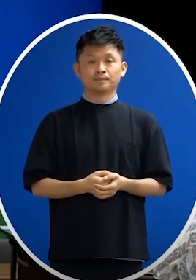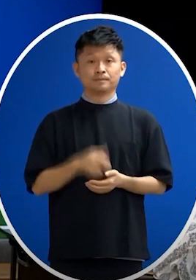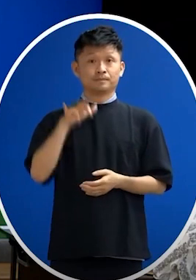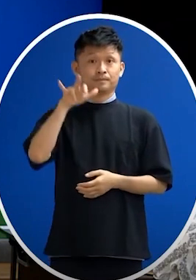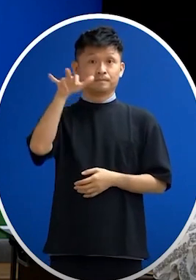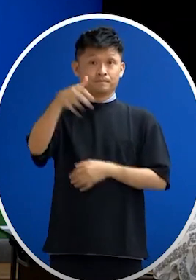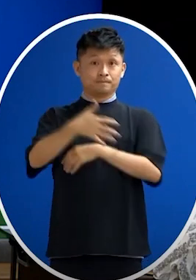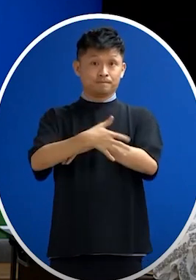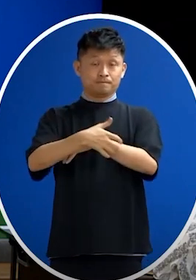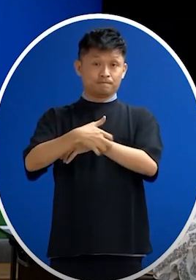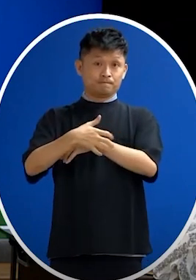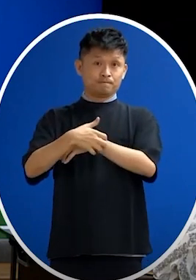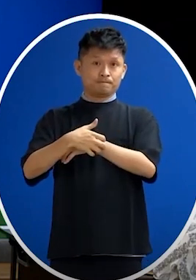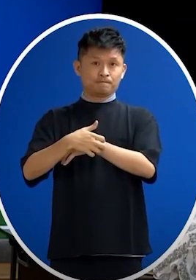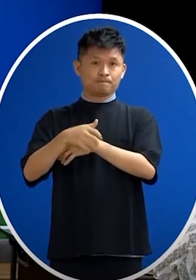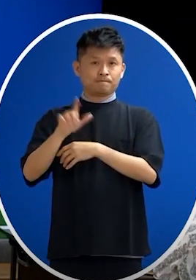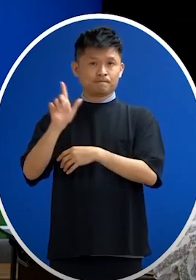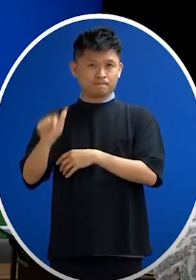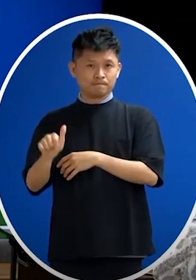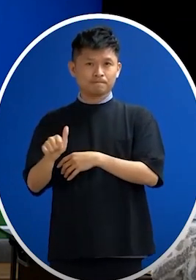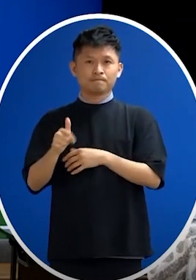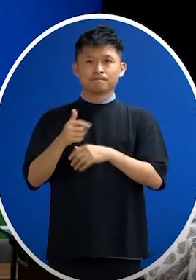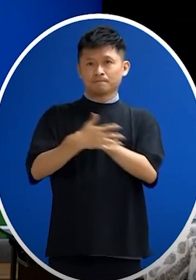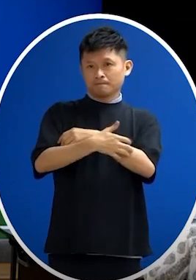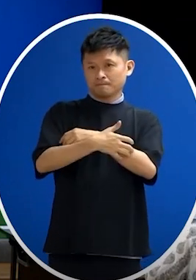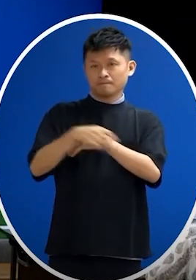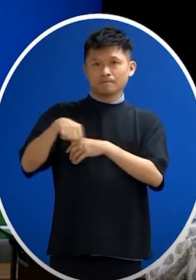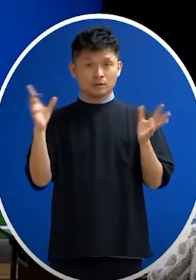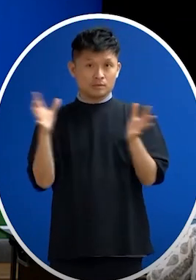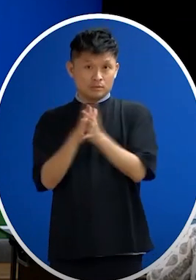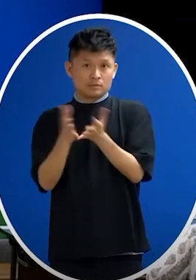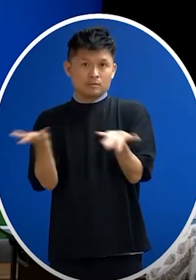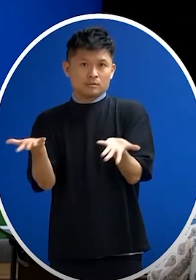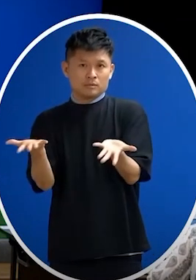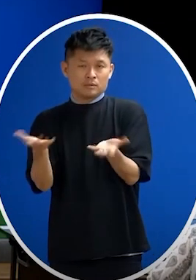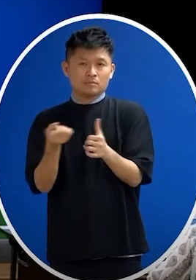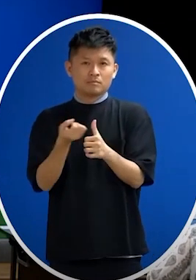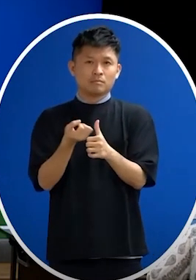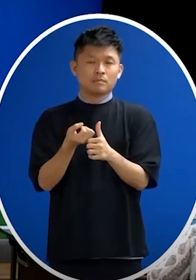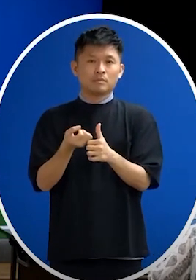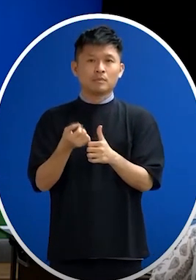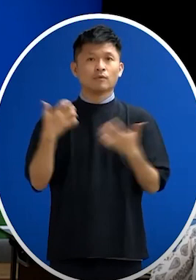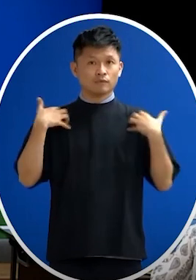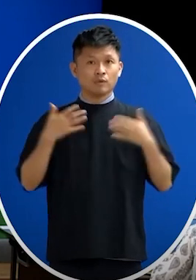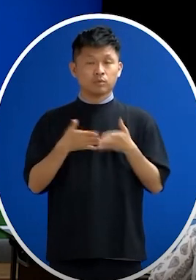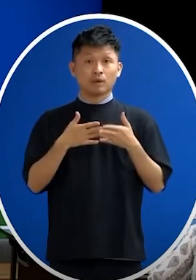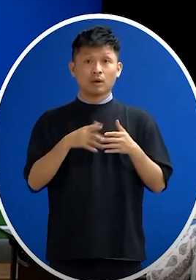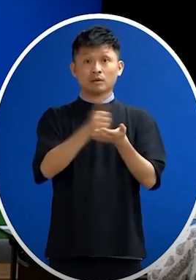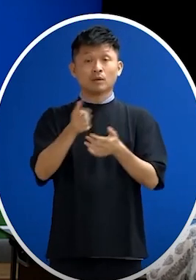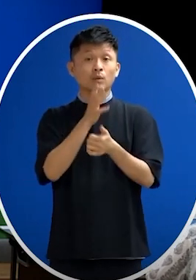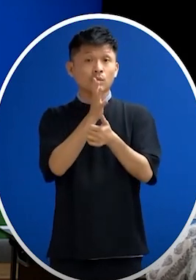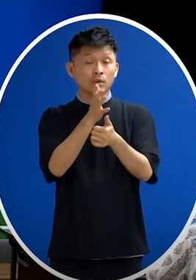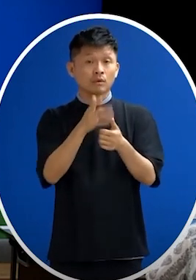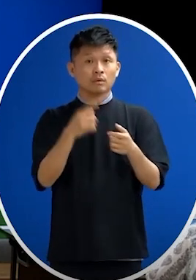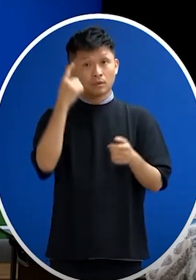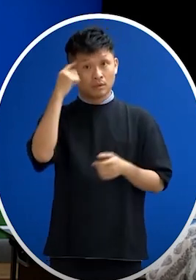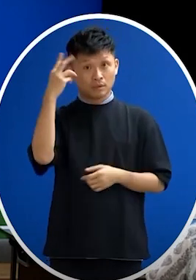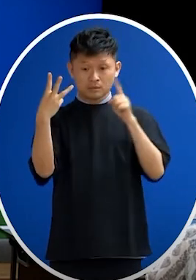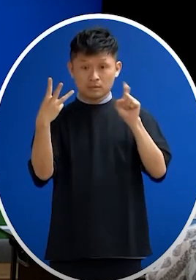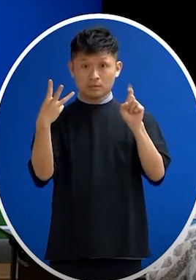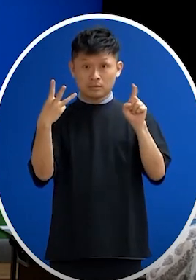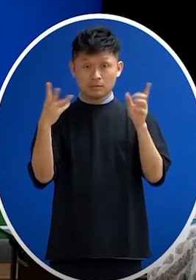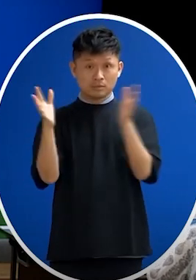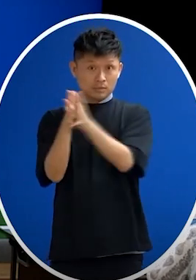员3+11的决策提议啊，之前部长也都说会负责。面对媒体询问的时候，后来是回应说3+11